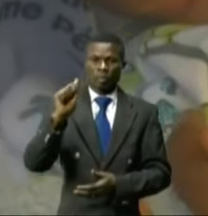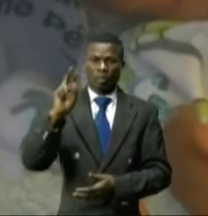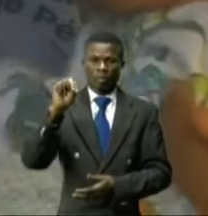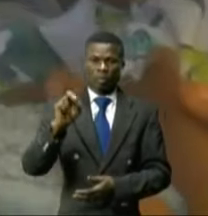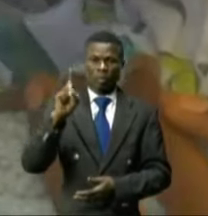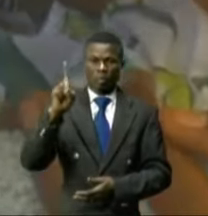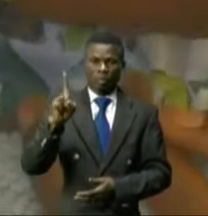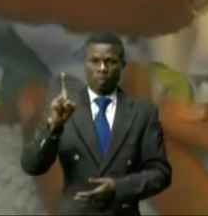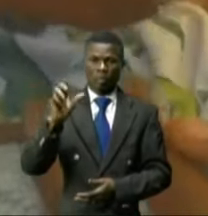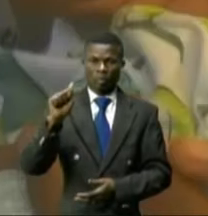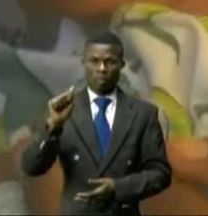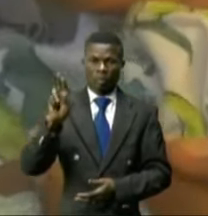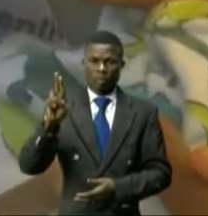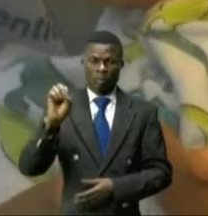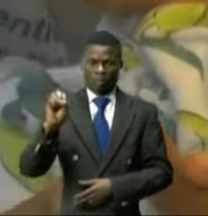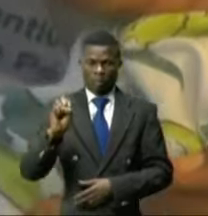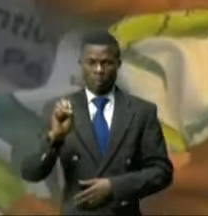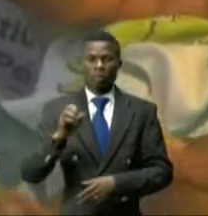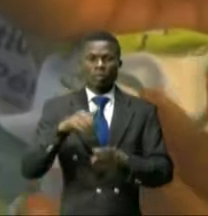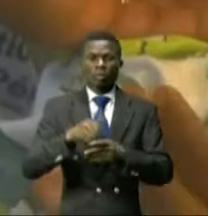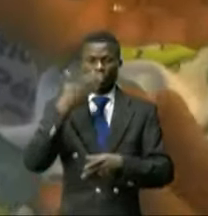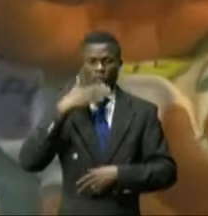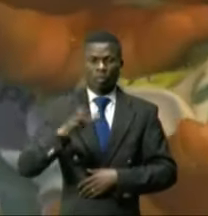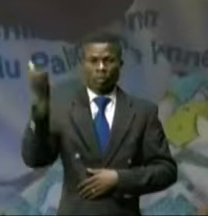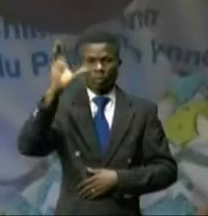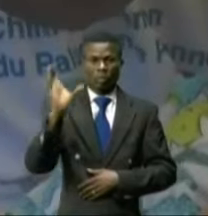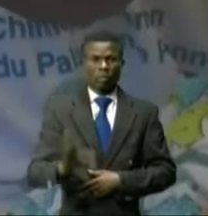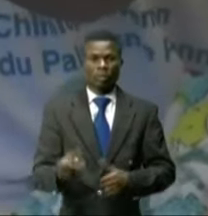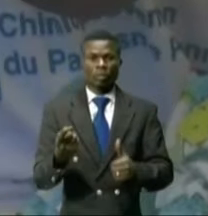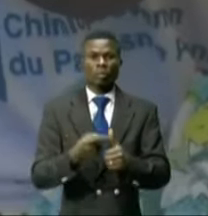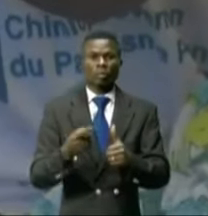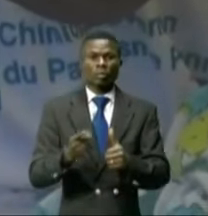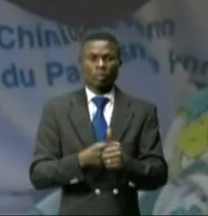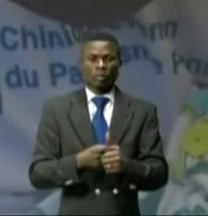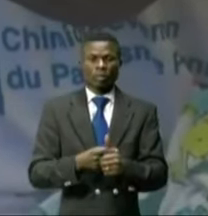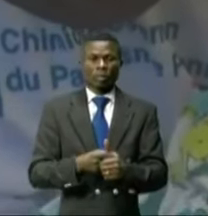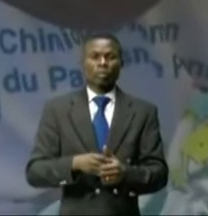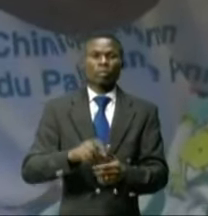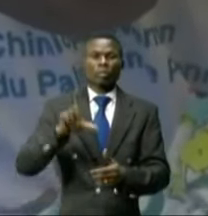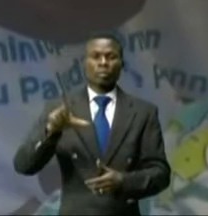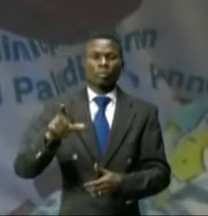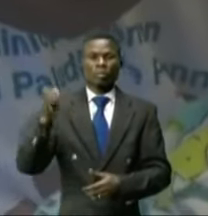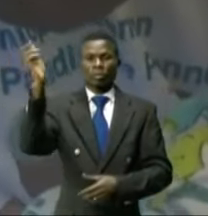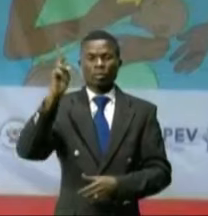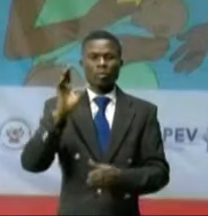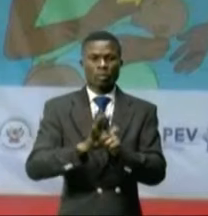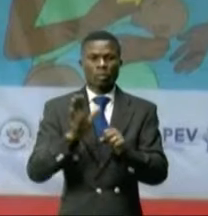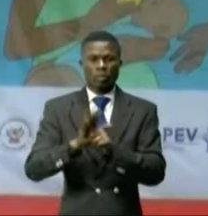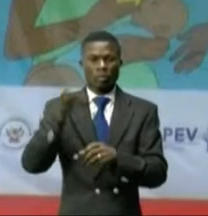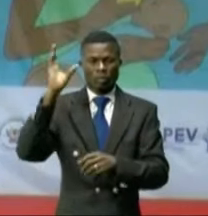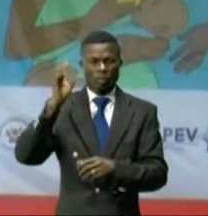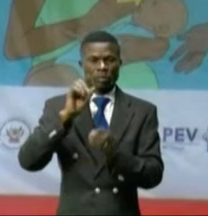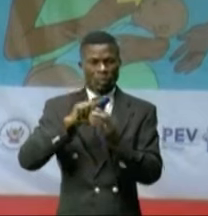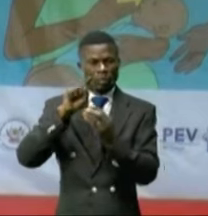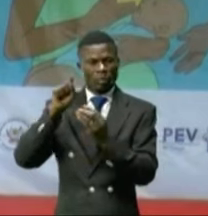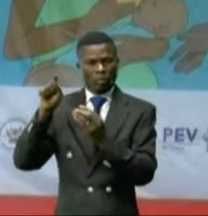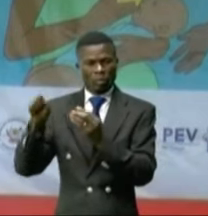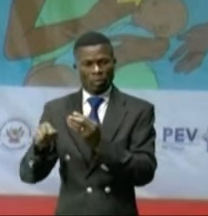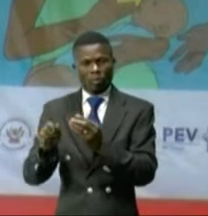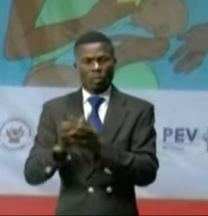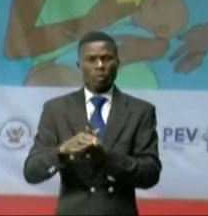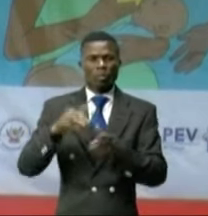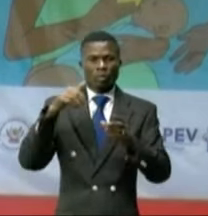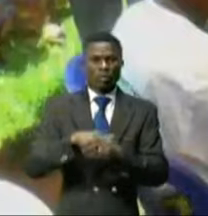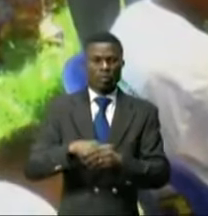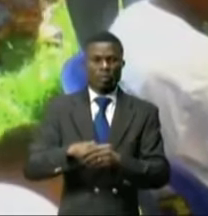consultations préscolaires dans 4 zones de santé du Congo central, à savoir Boko Kivulu, Kisanto, Kulungongo et Mbanza-Mungu, dans le cadre